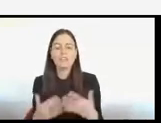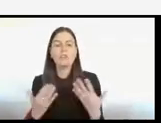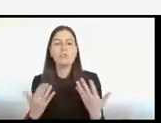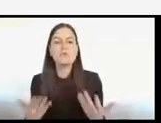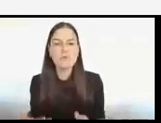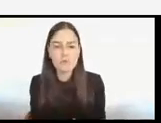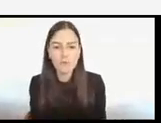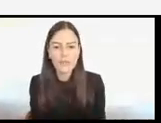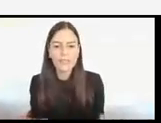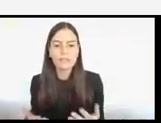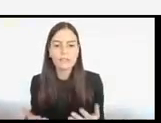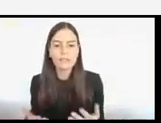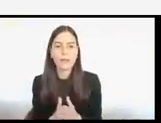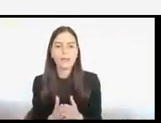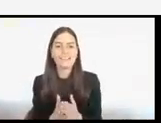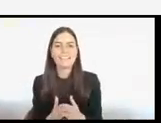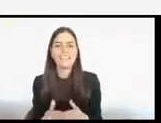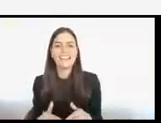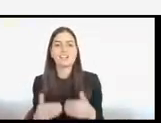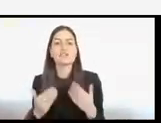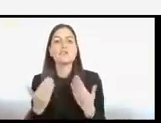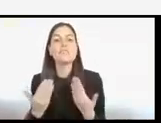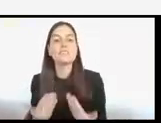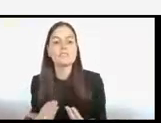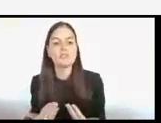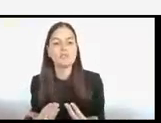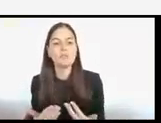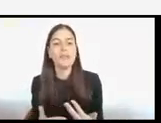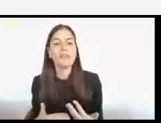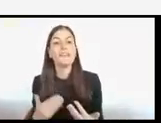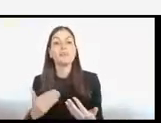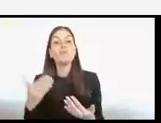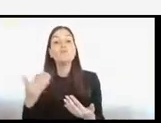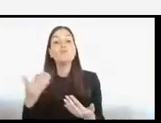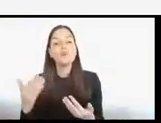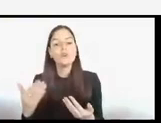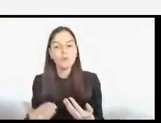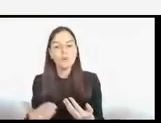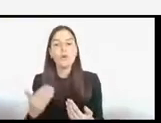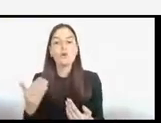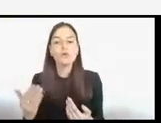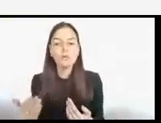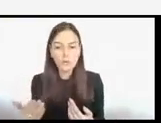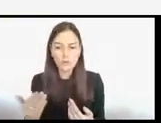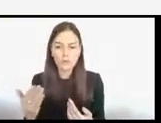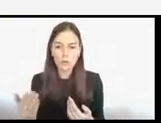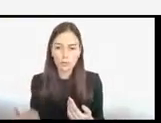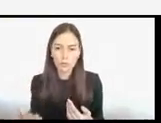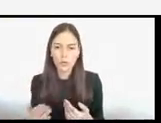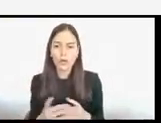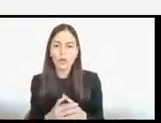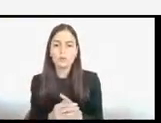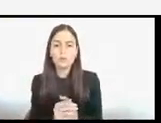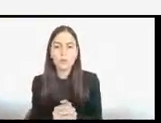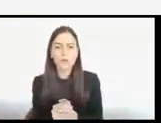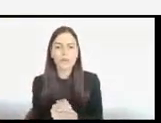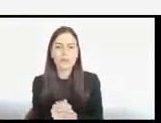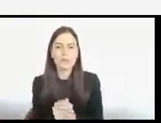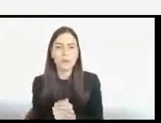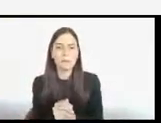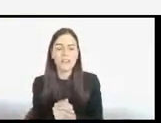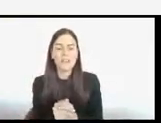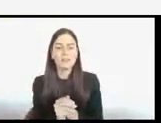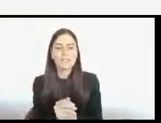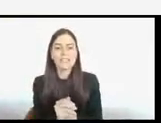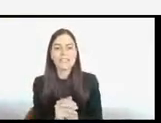côté, vous avez l'usufruit, qui vous permet d'accéder à la jouissance du bien et ou au revenu que peut vous